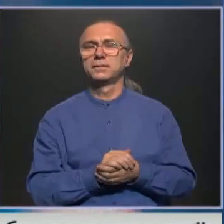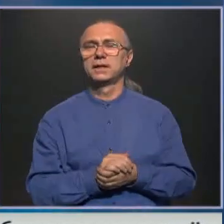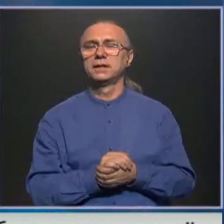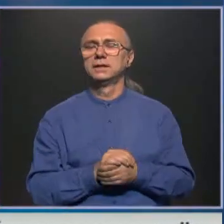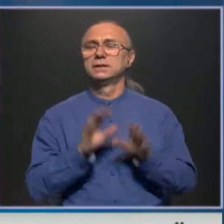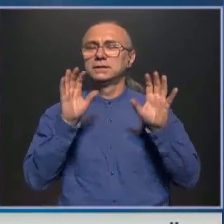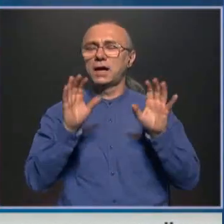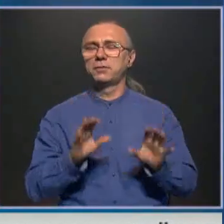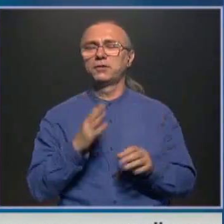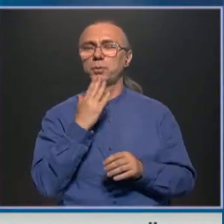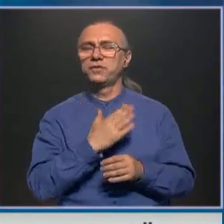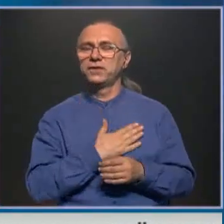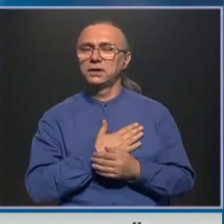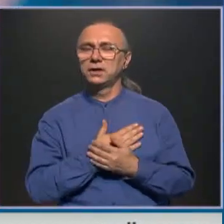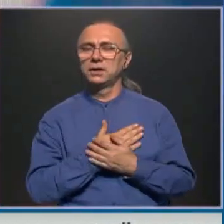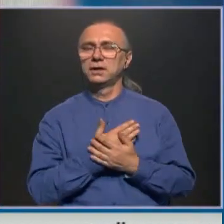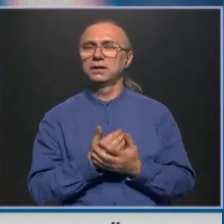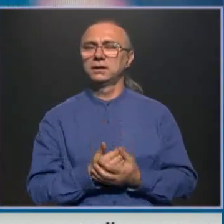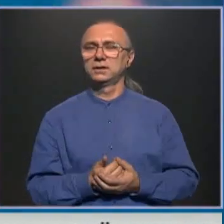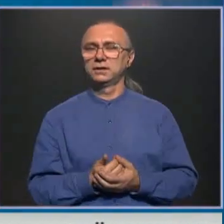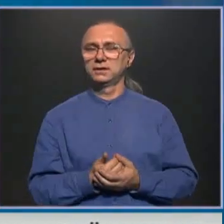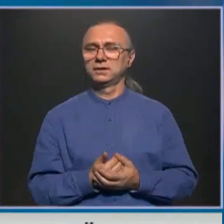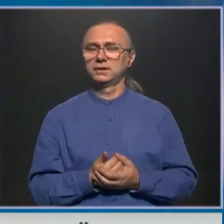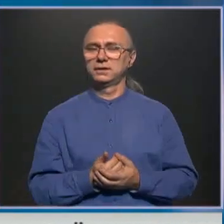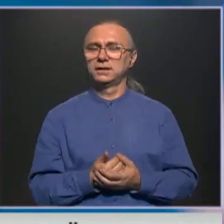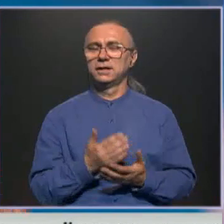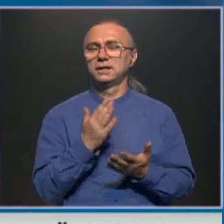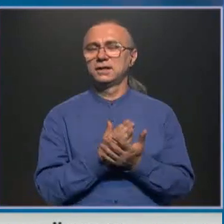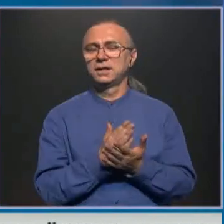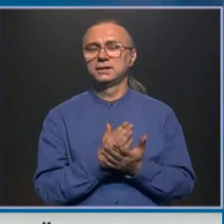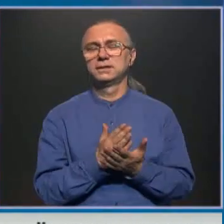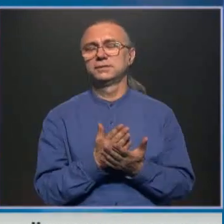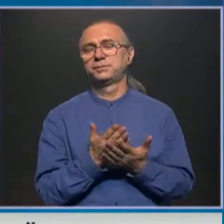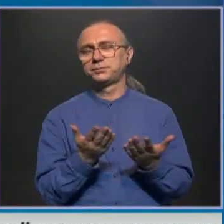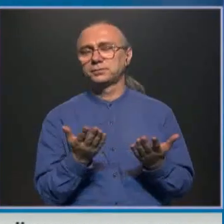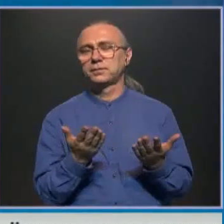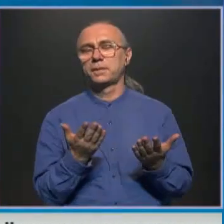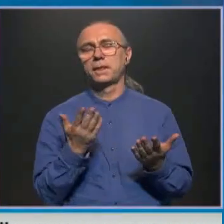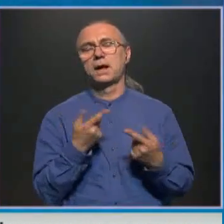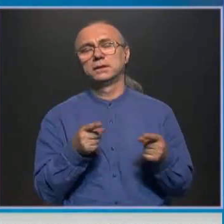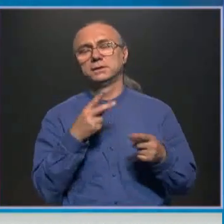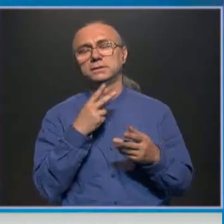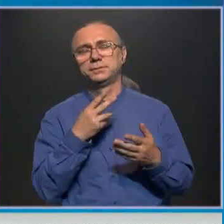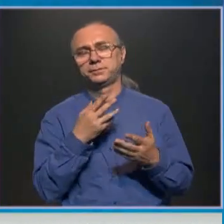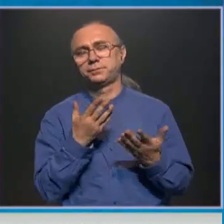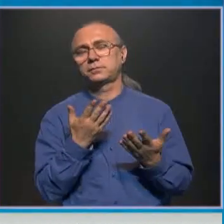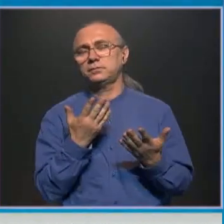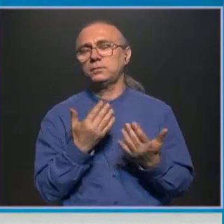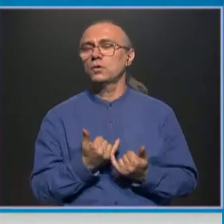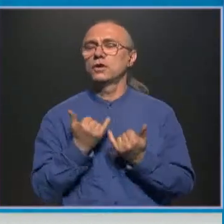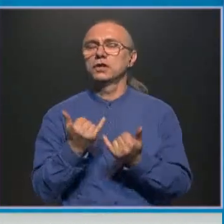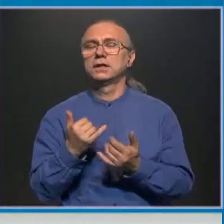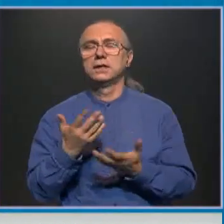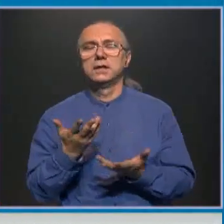а в ней уже, в этой заповеди любви, есть, ну, просто разные виды любви. Там почтение к старшим, уважение к родителям, там любовь